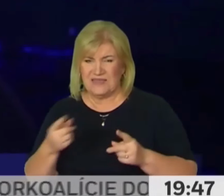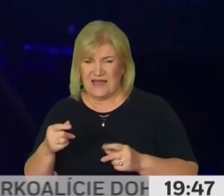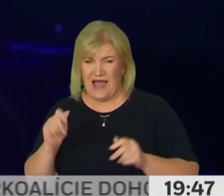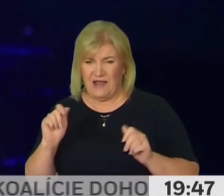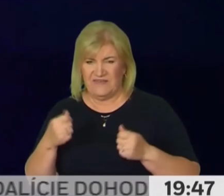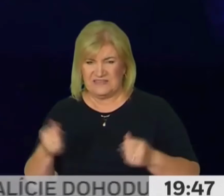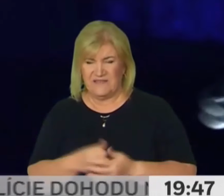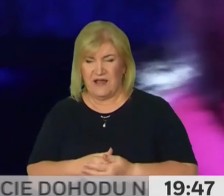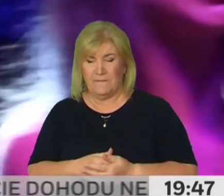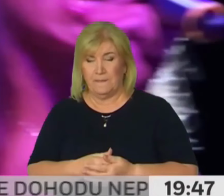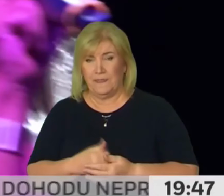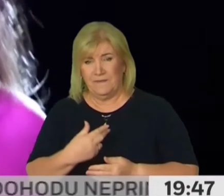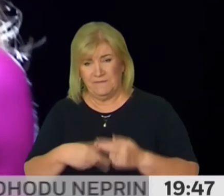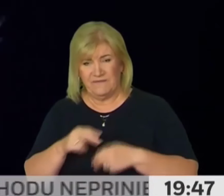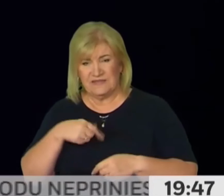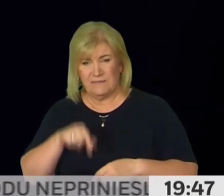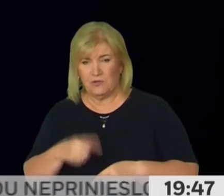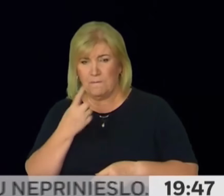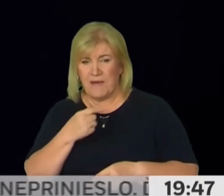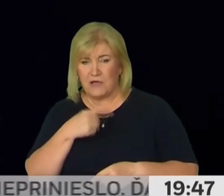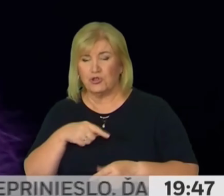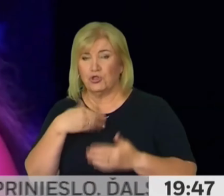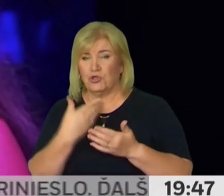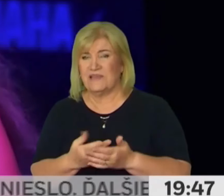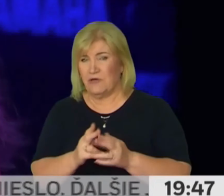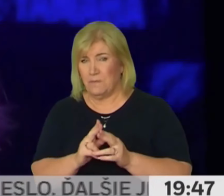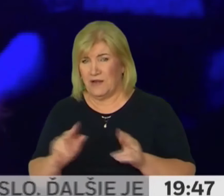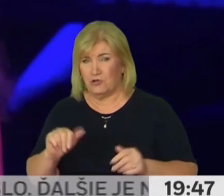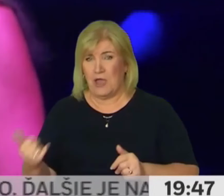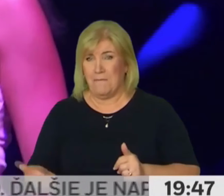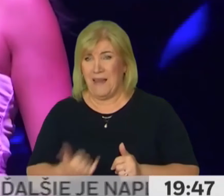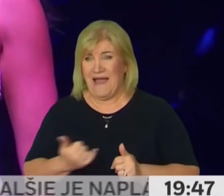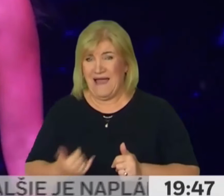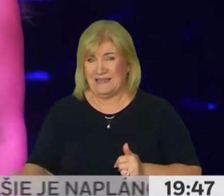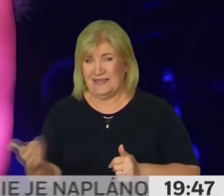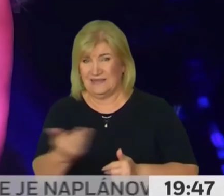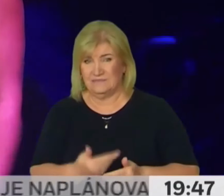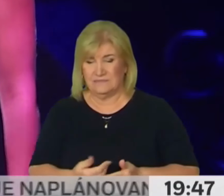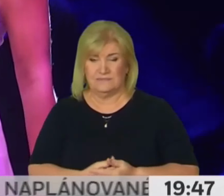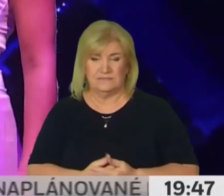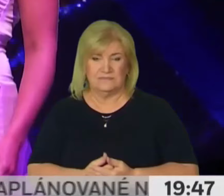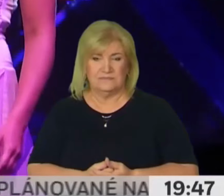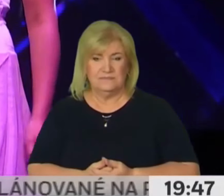A čo sa mi na tom najviac páči, že tu dostávajú príležitosť aj mladí kolegovia z konzervatórií.